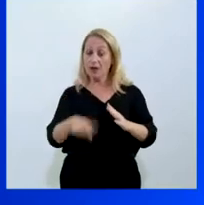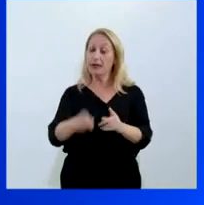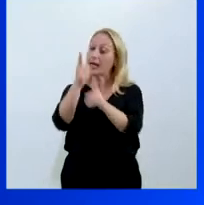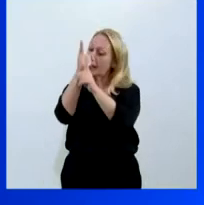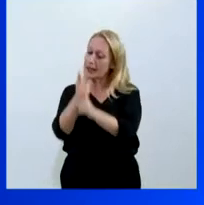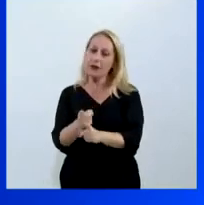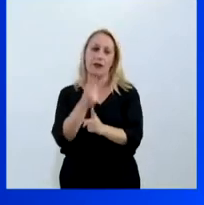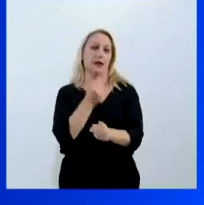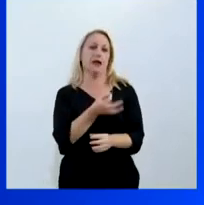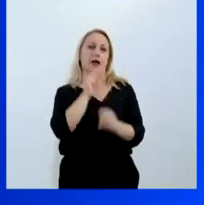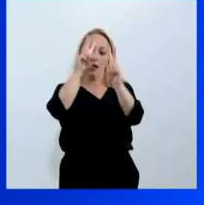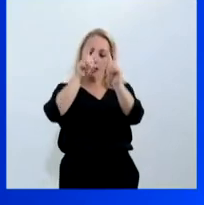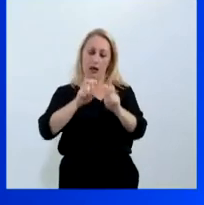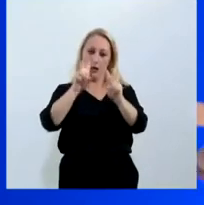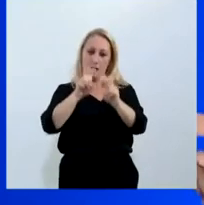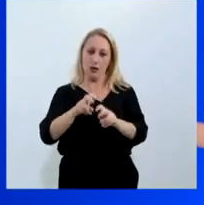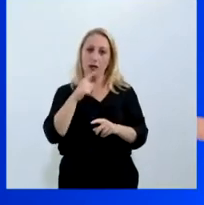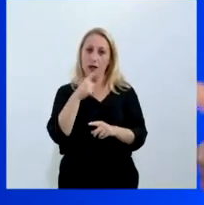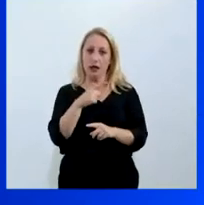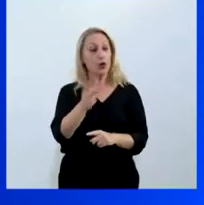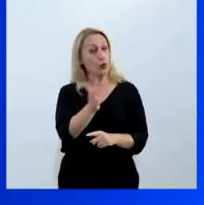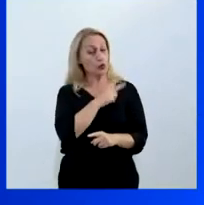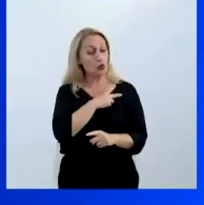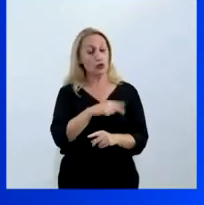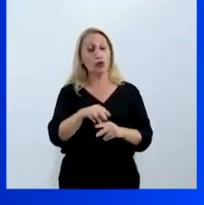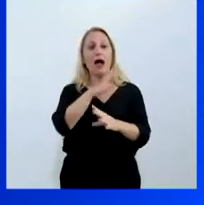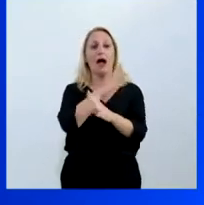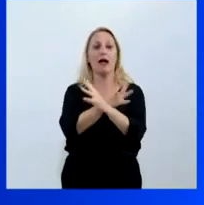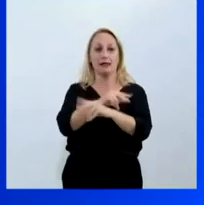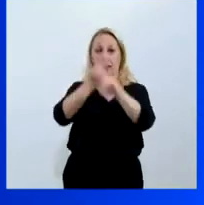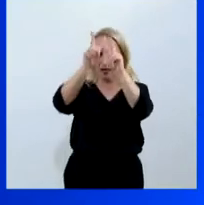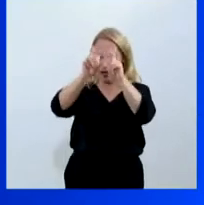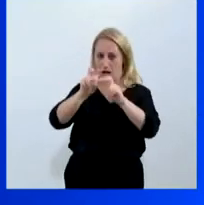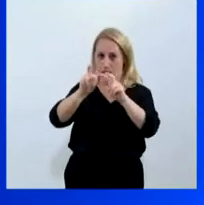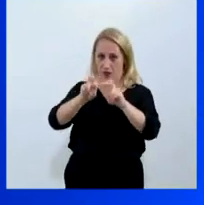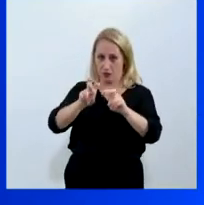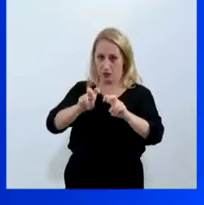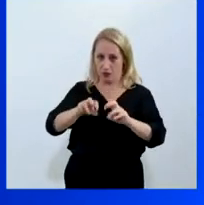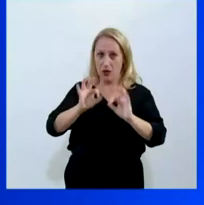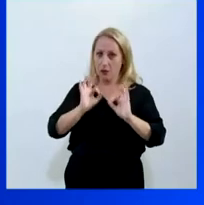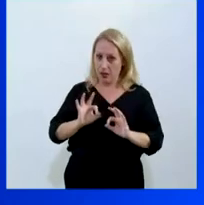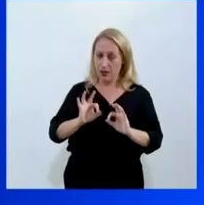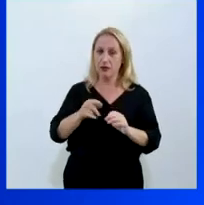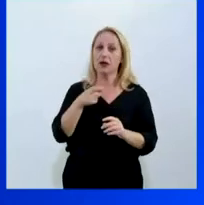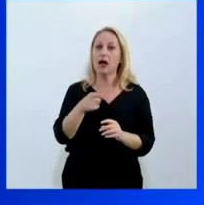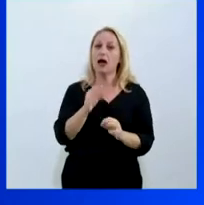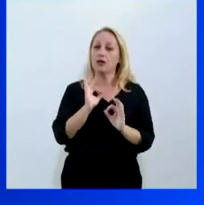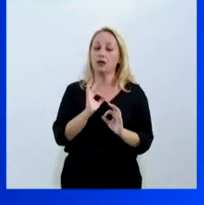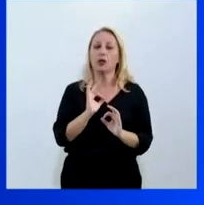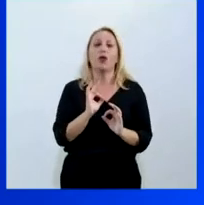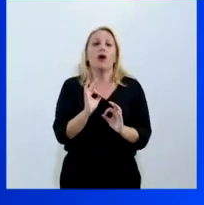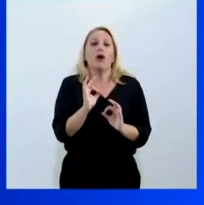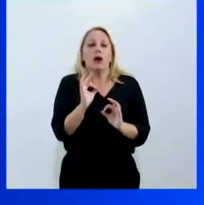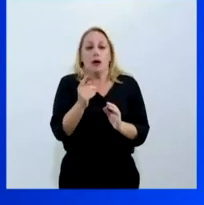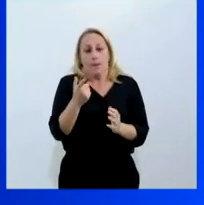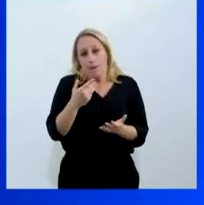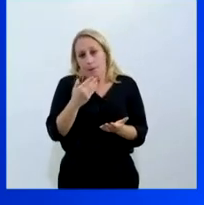Εξάλλου, η υπόθεση ερευνάται και ορθά κατά την άποψή μου και από την δικαιοσύνη. Πρέπει να σας πω όμως